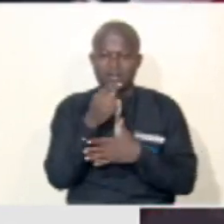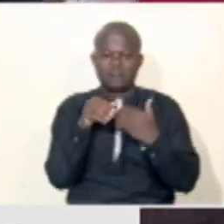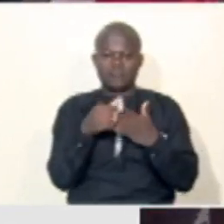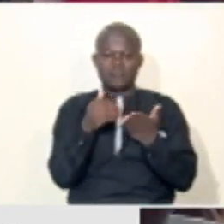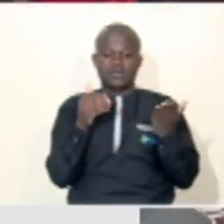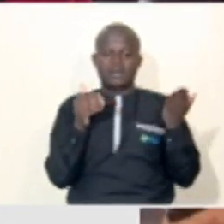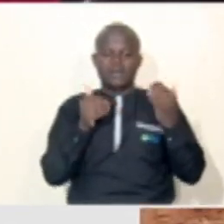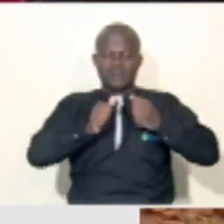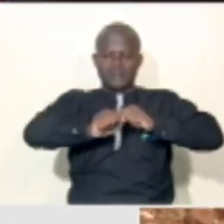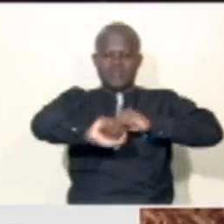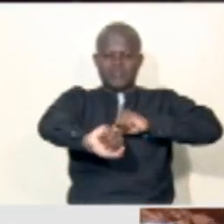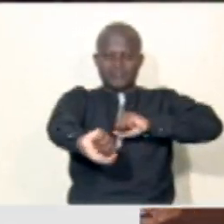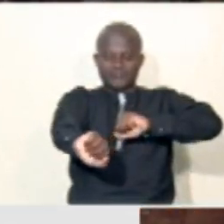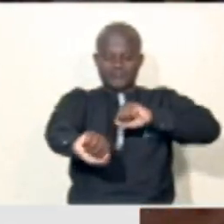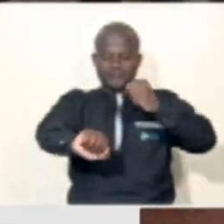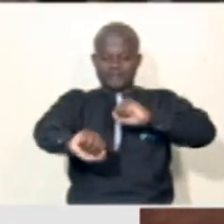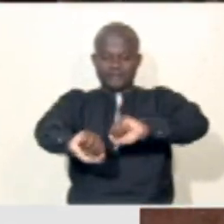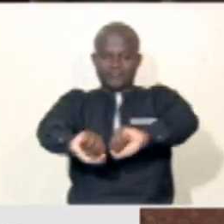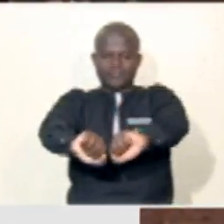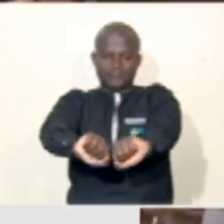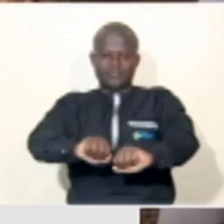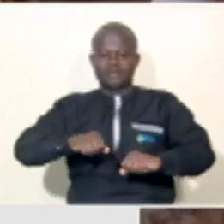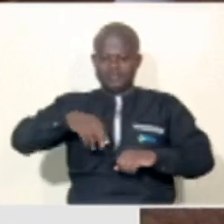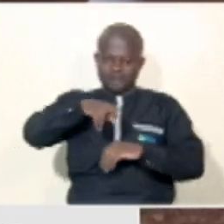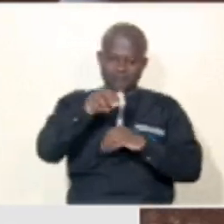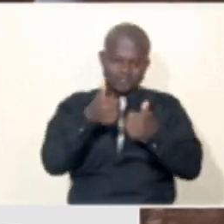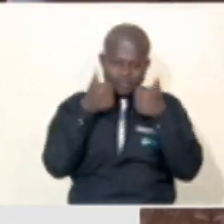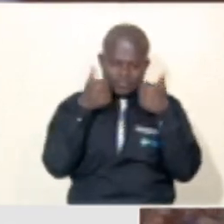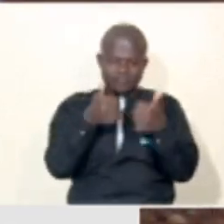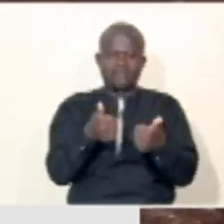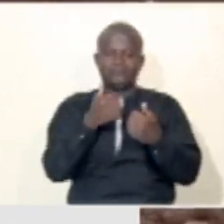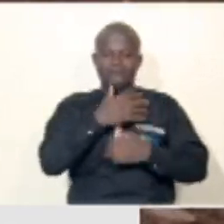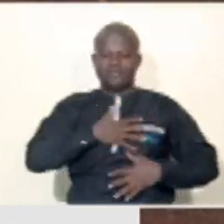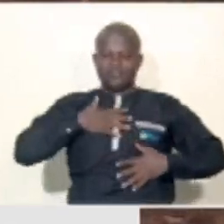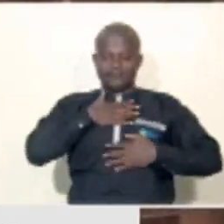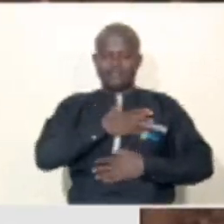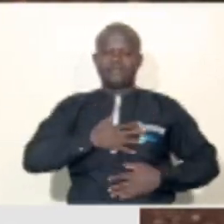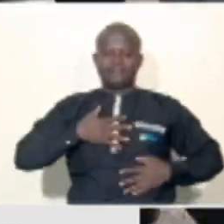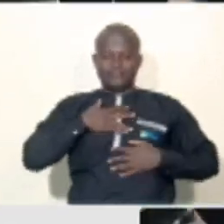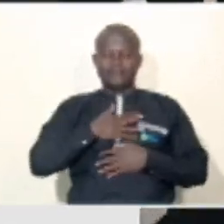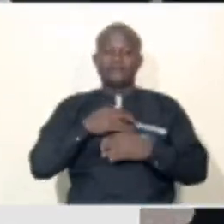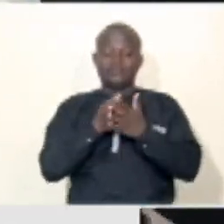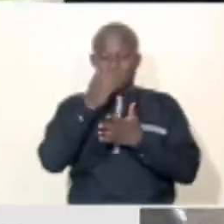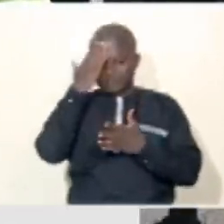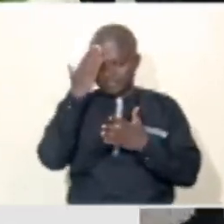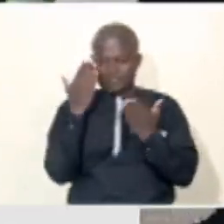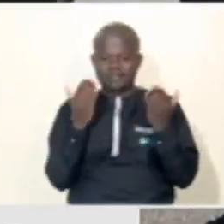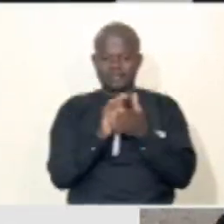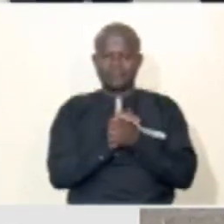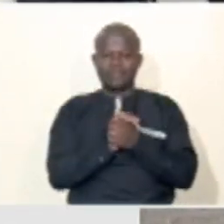ituma tunonora imitsi, tukagenda tumeze neza, tuganira, bituma tunamenyana.